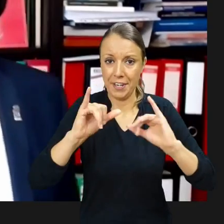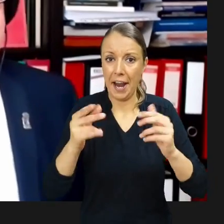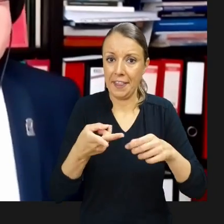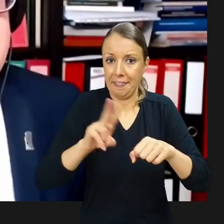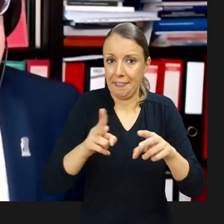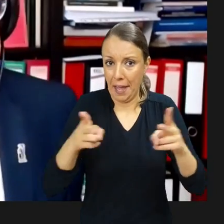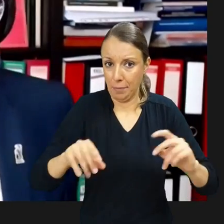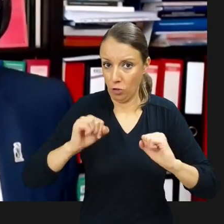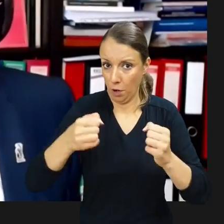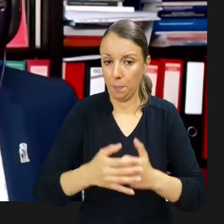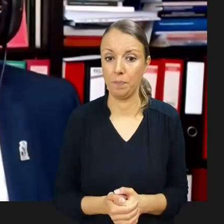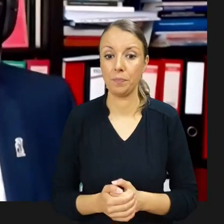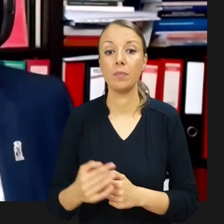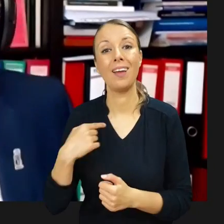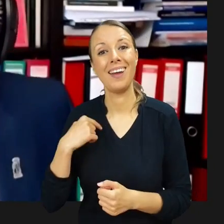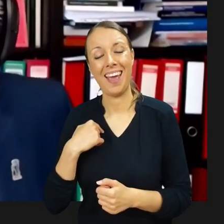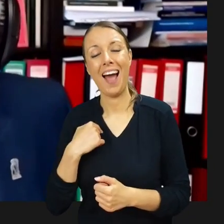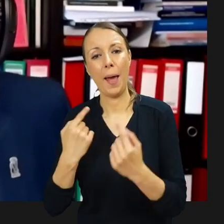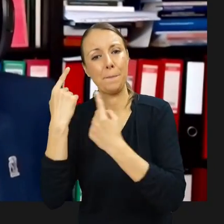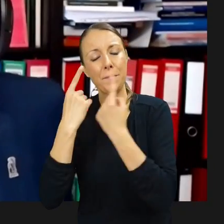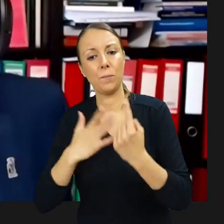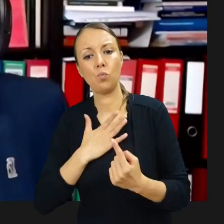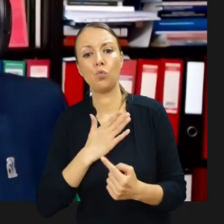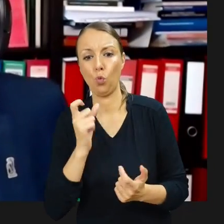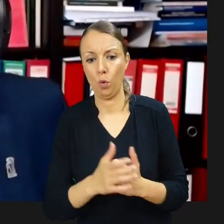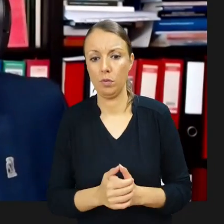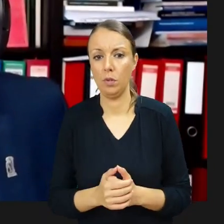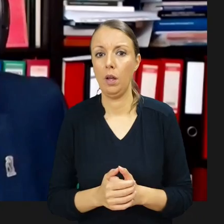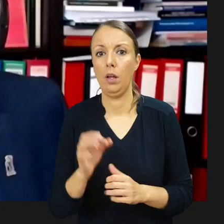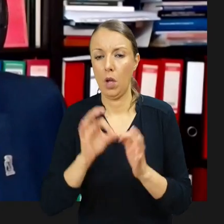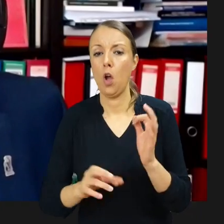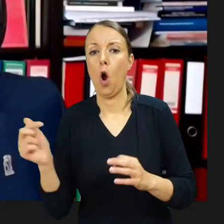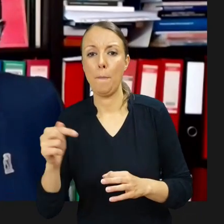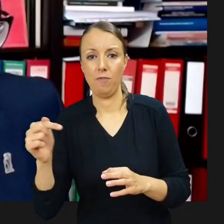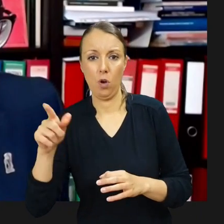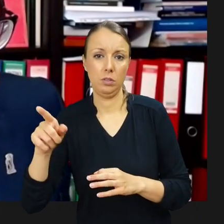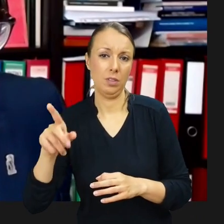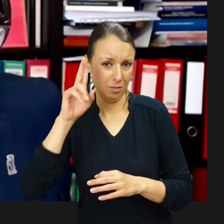to wydaje mi się, że konkretne zobowiązanie organu do